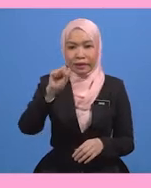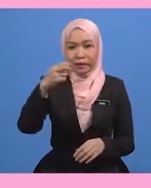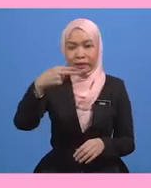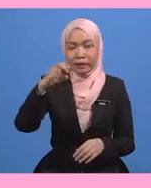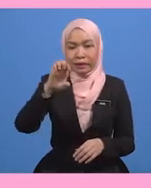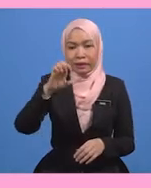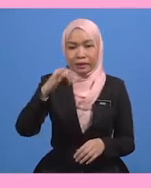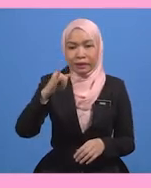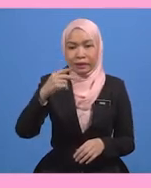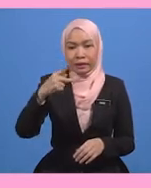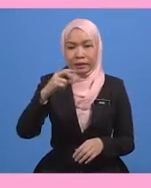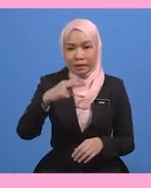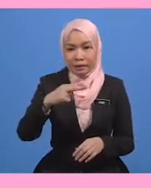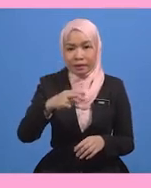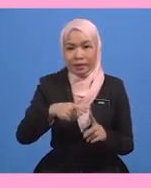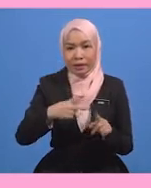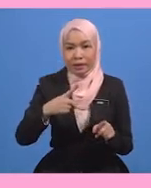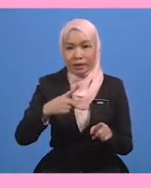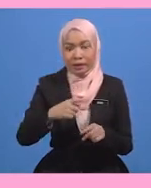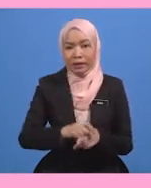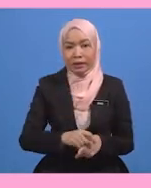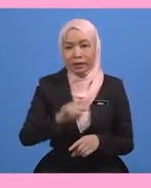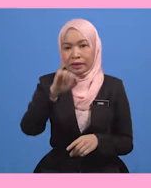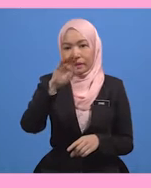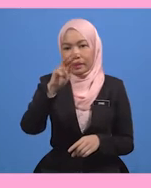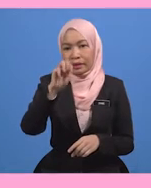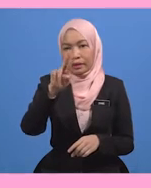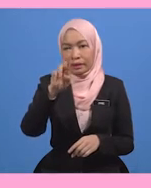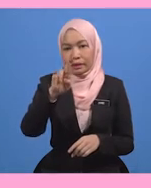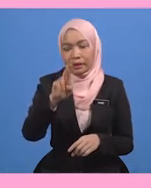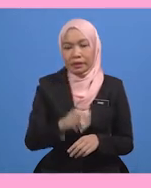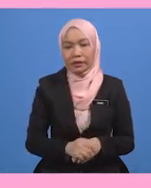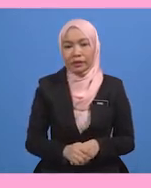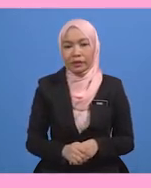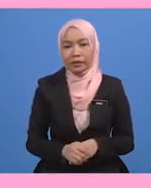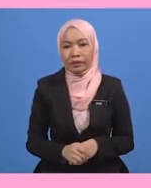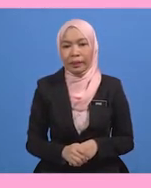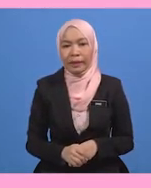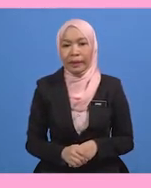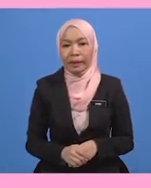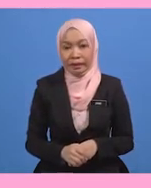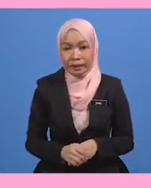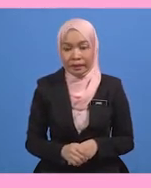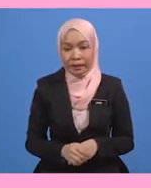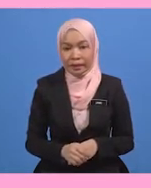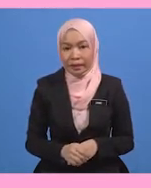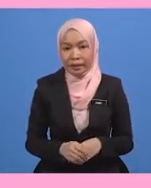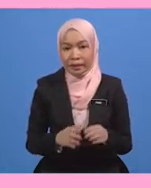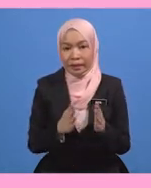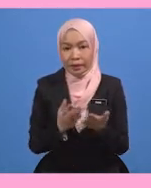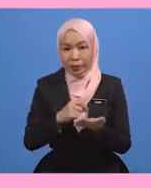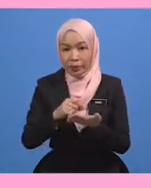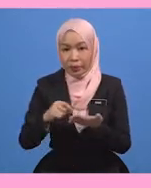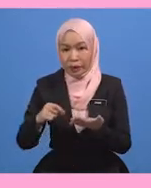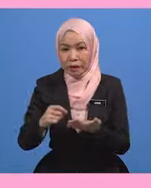di Timur Tengah. Sumbangan kedua ialah kesungguhan karya-karya beliau, terutama